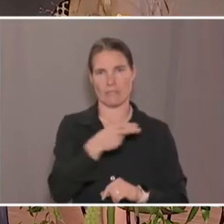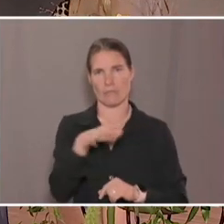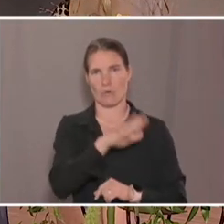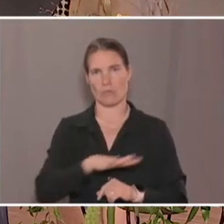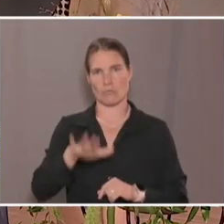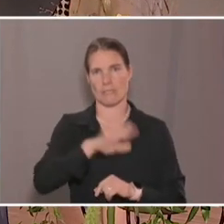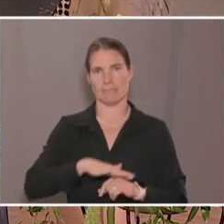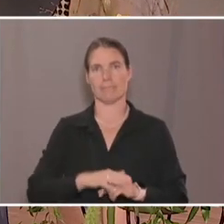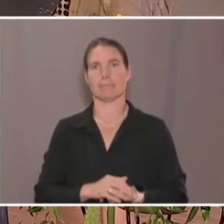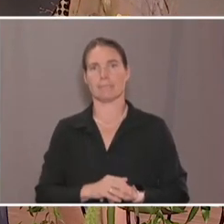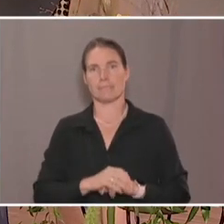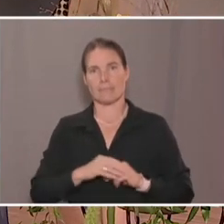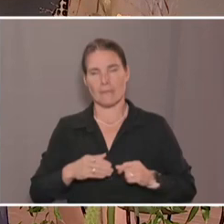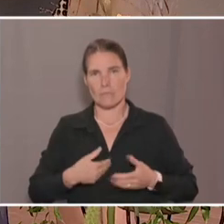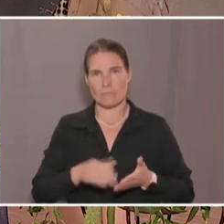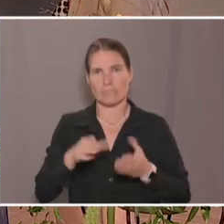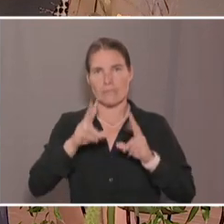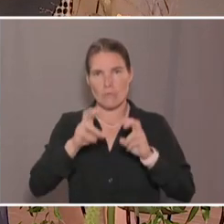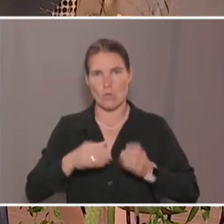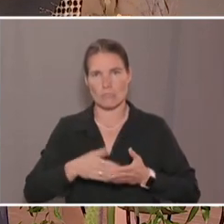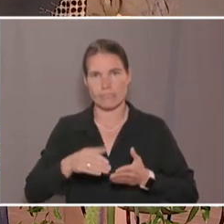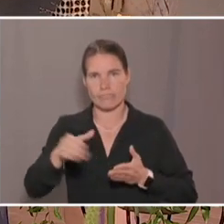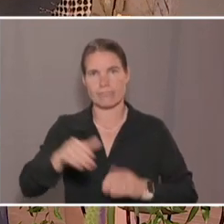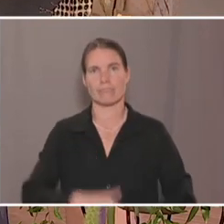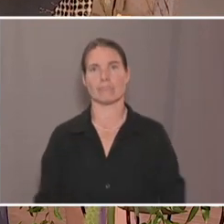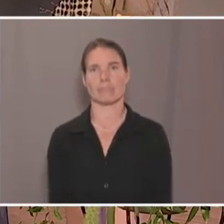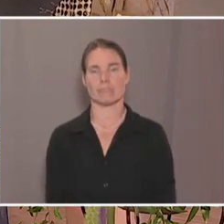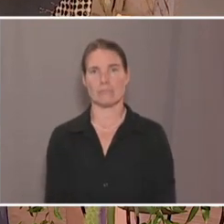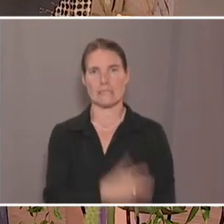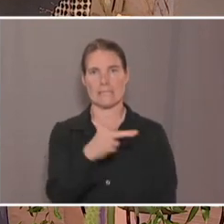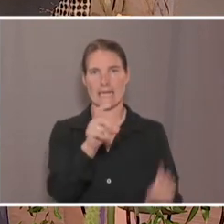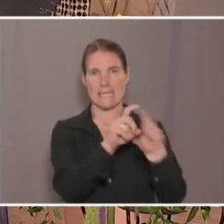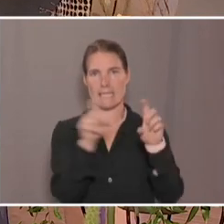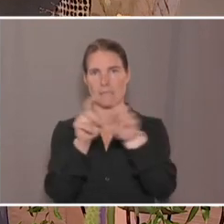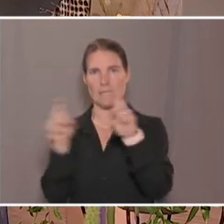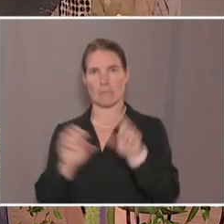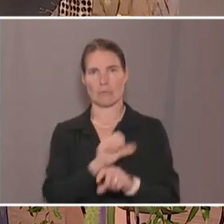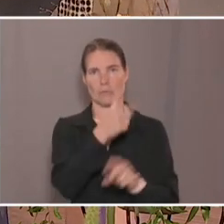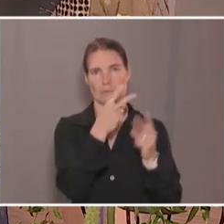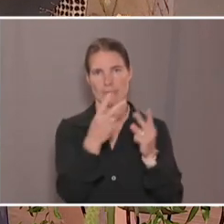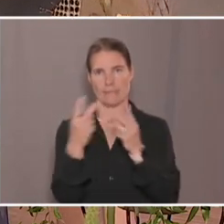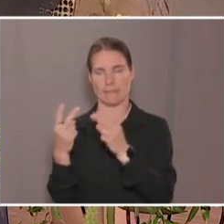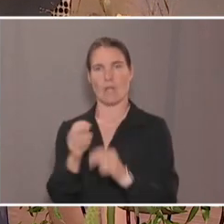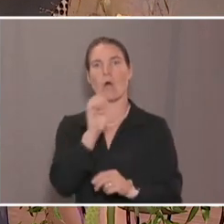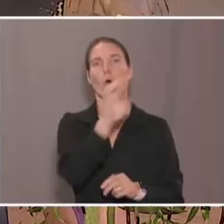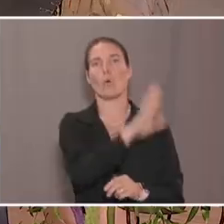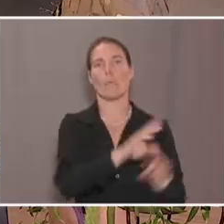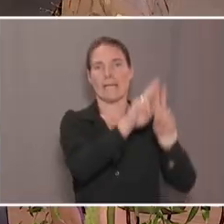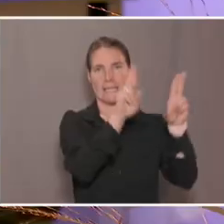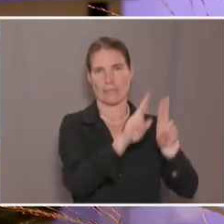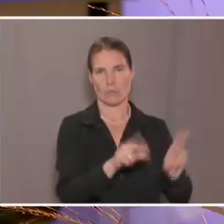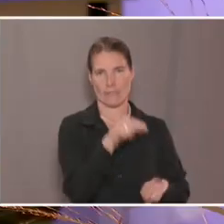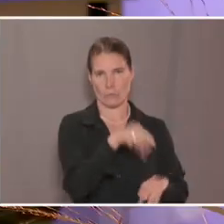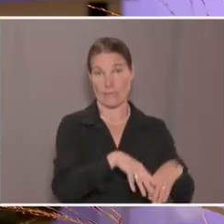Konsens ist, voranzubringen. Ich will aber drei Themen heute besonders würdigen. Ich fange mal mit Europa und Internationalisierung